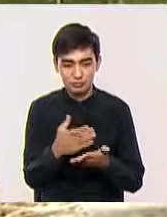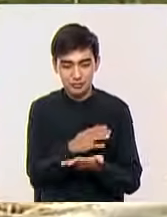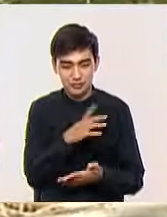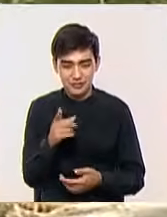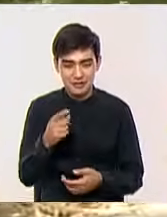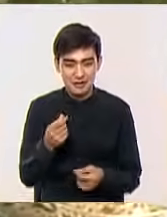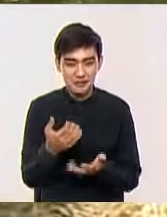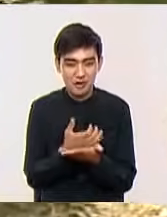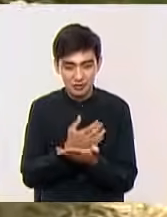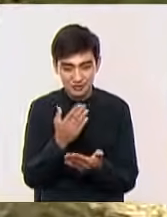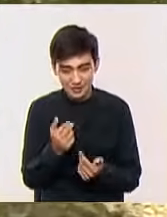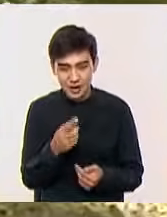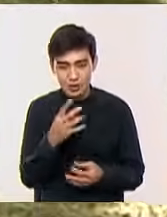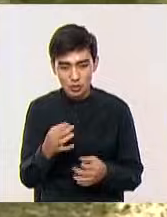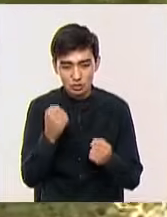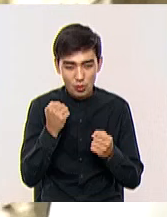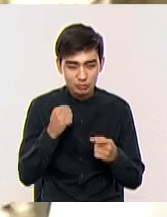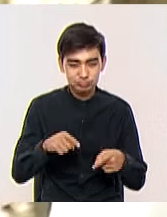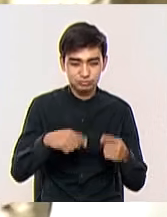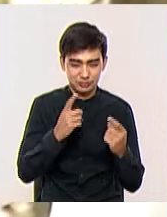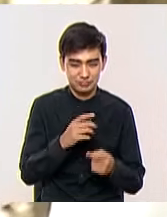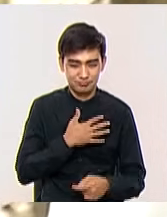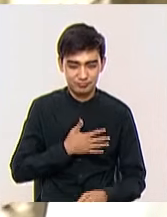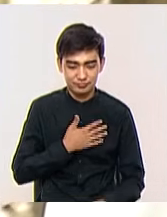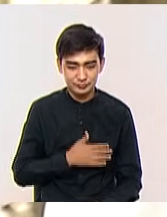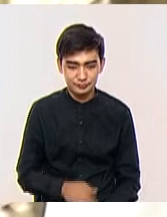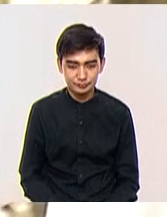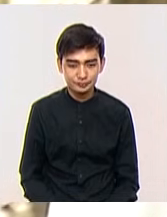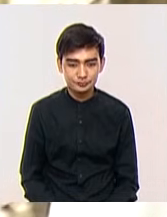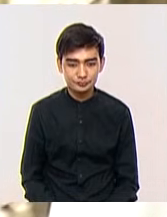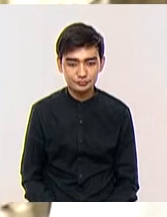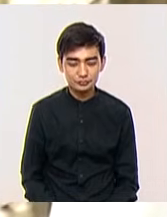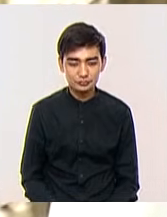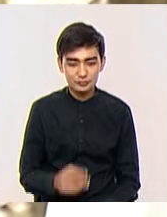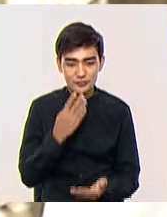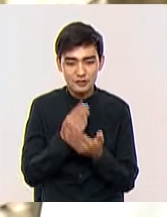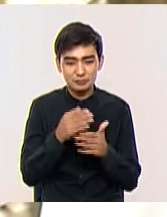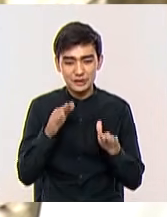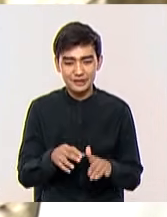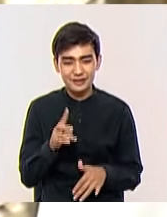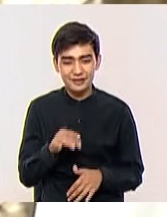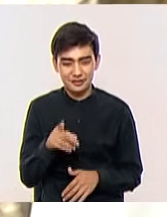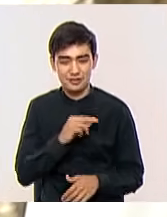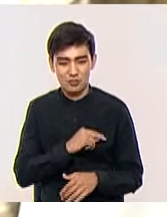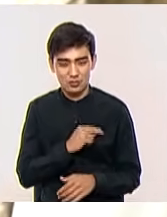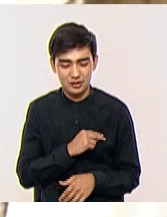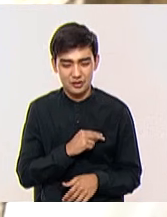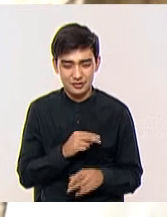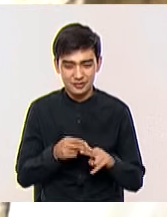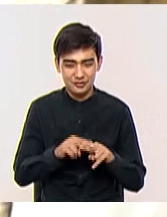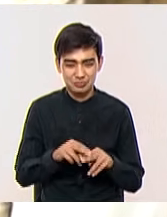болмаса, спортты дамытып жатқандар шамалы. Өзінің орнында адамдар емес. Істеп атқан